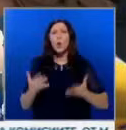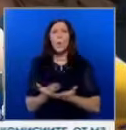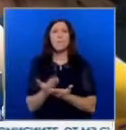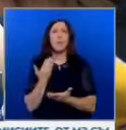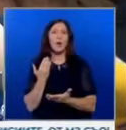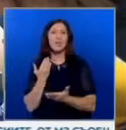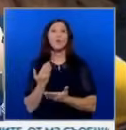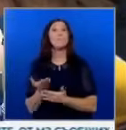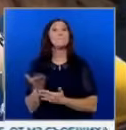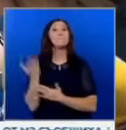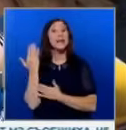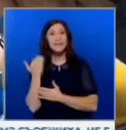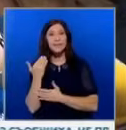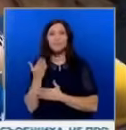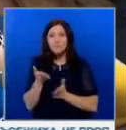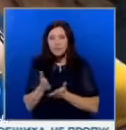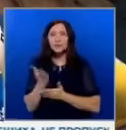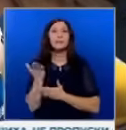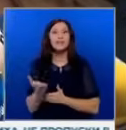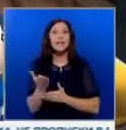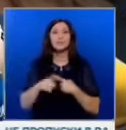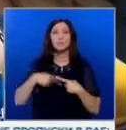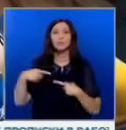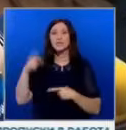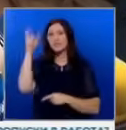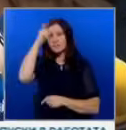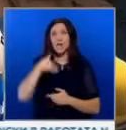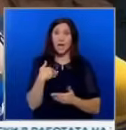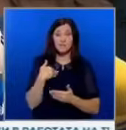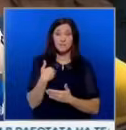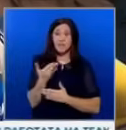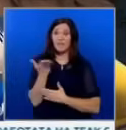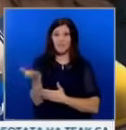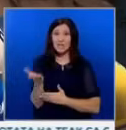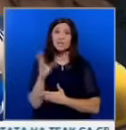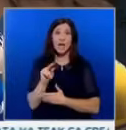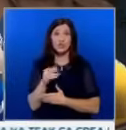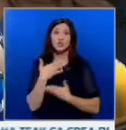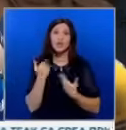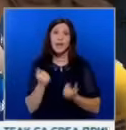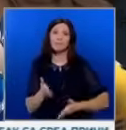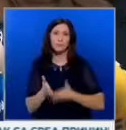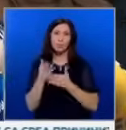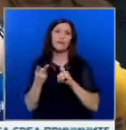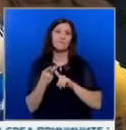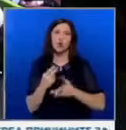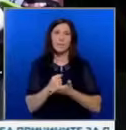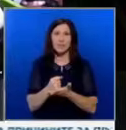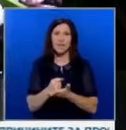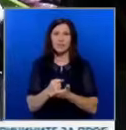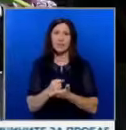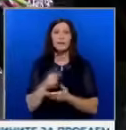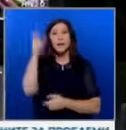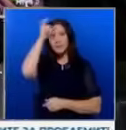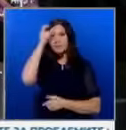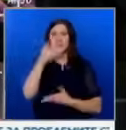преди да тръгнат тези процеси в ДПС, аз пред вас казах, че няма да подкрепя втория мандат.